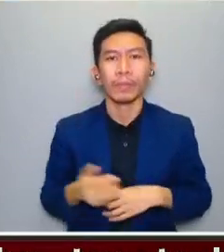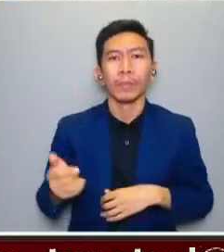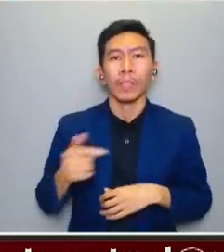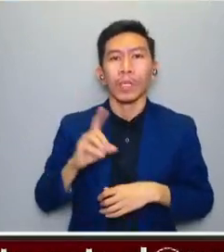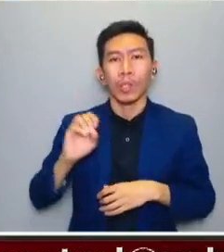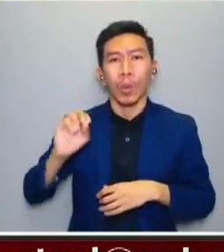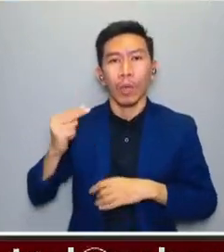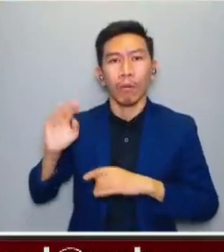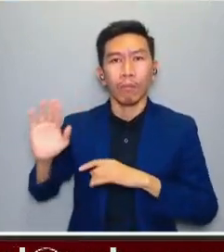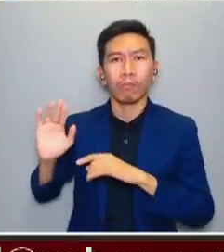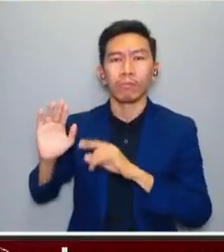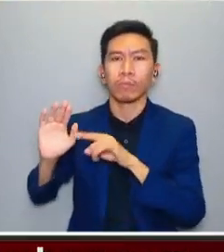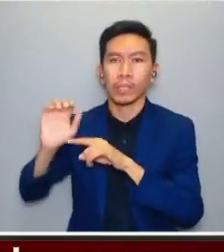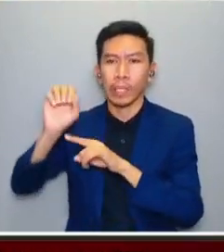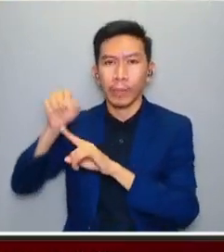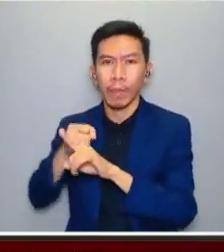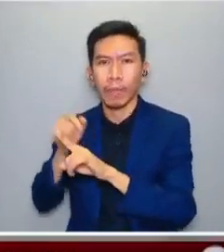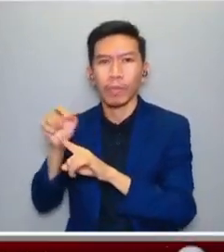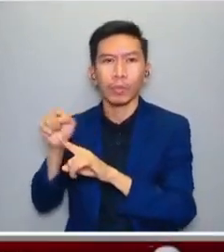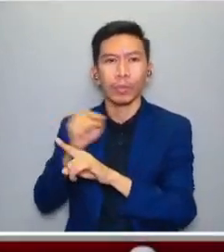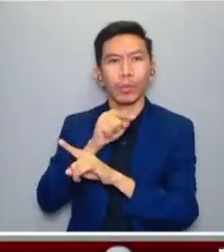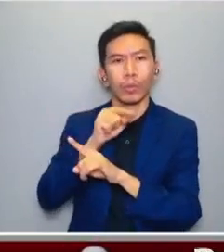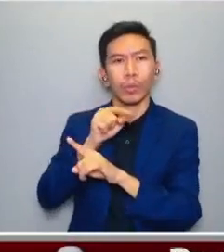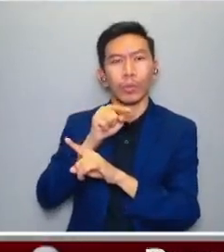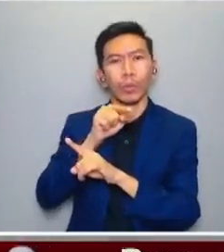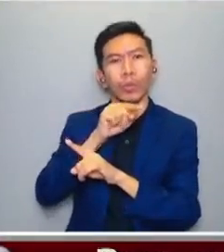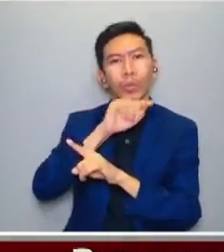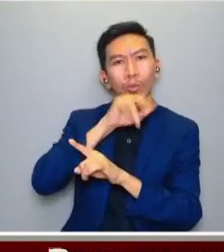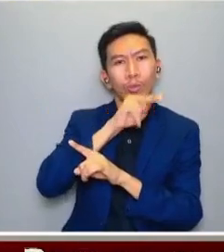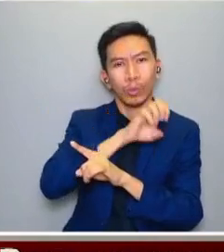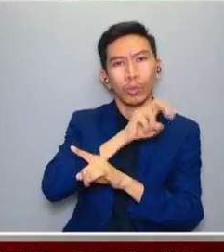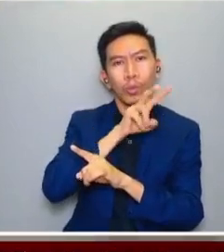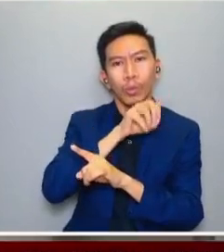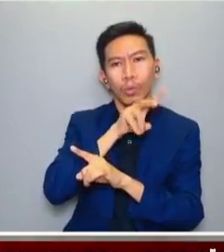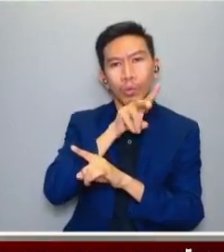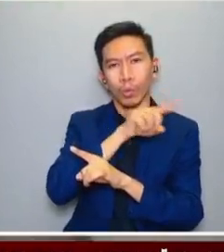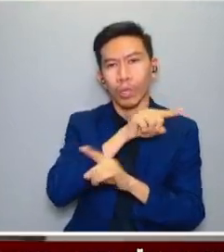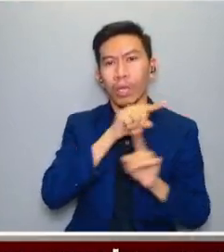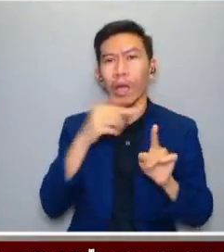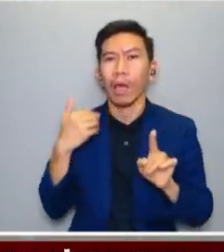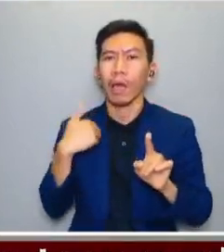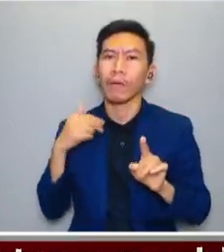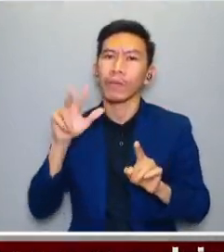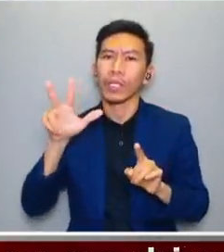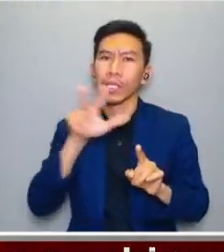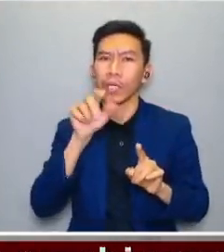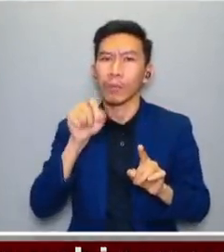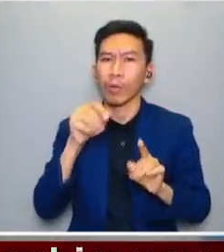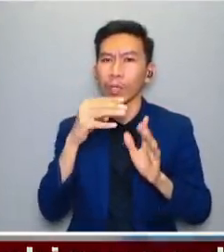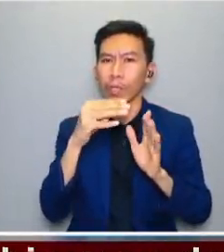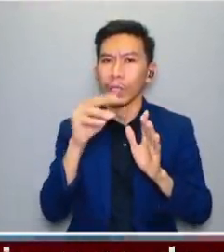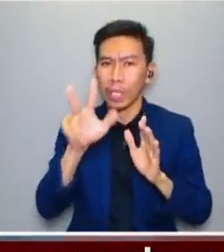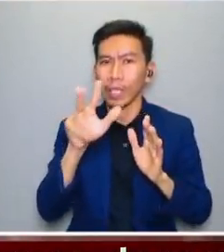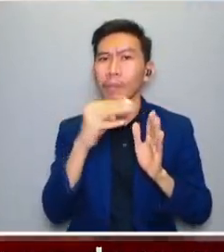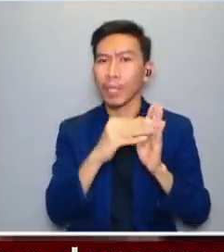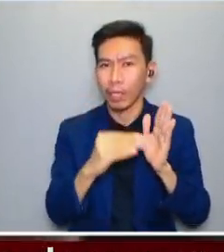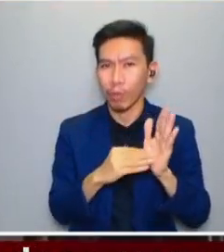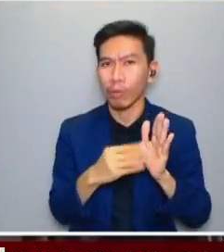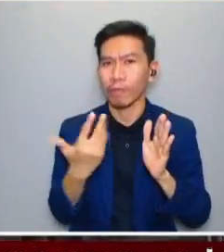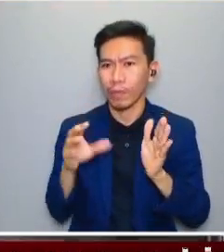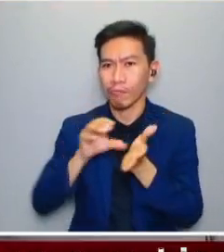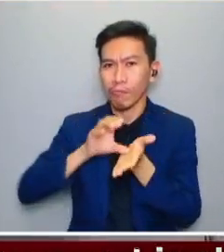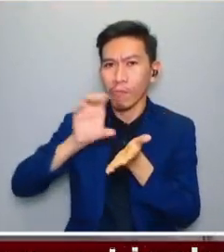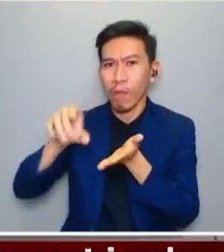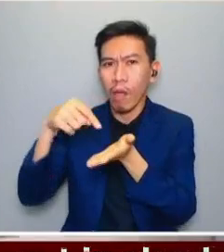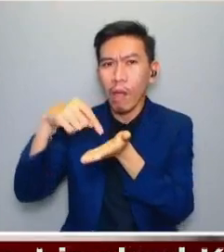June 2021 ay naglabas na ng 10.33 billion pesos para sa special risk allowance ng